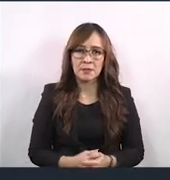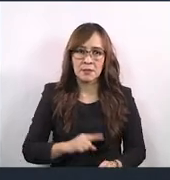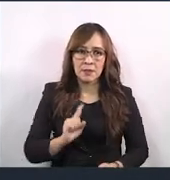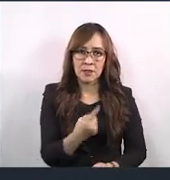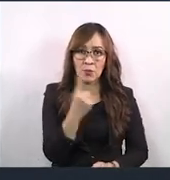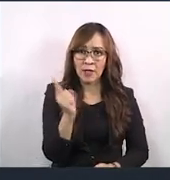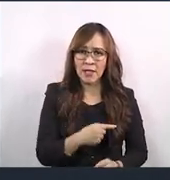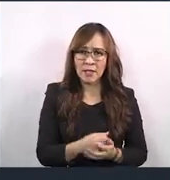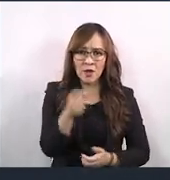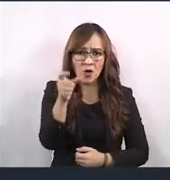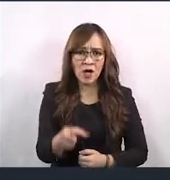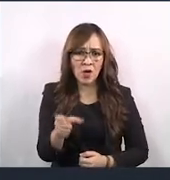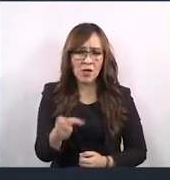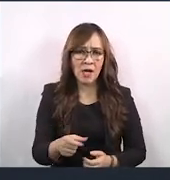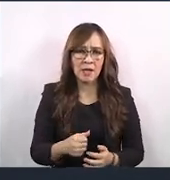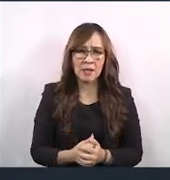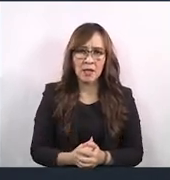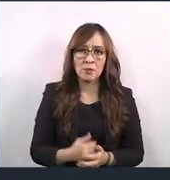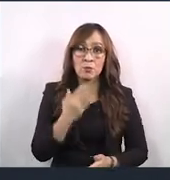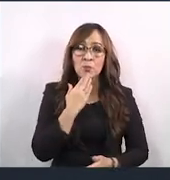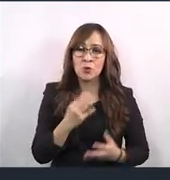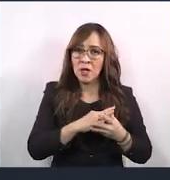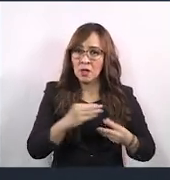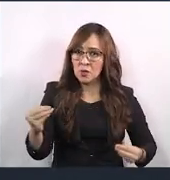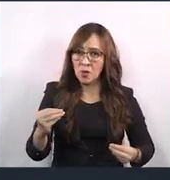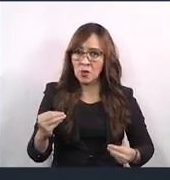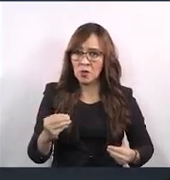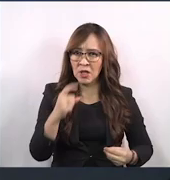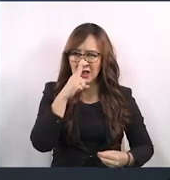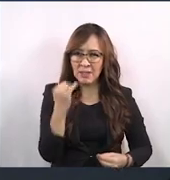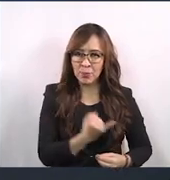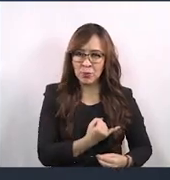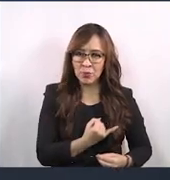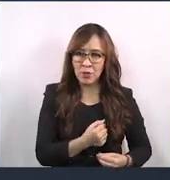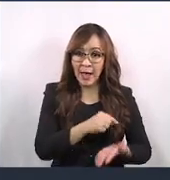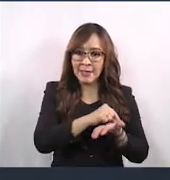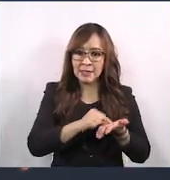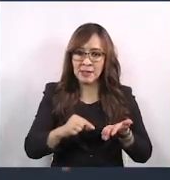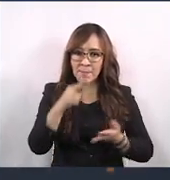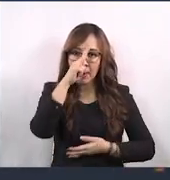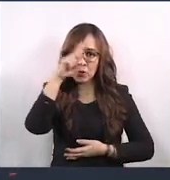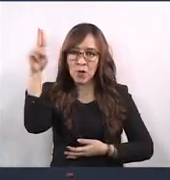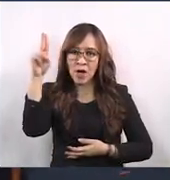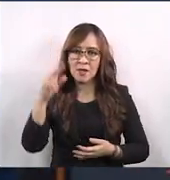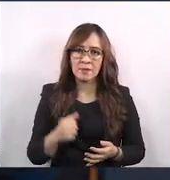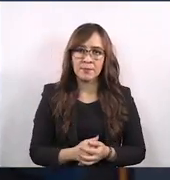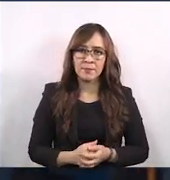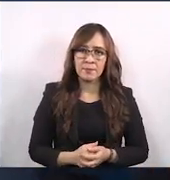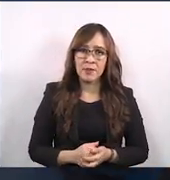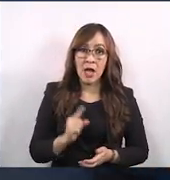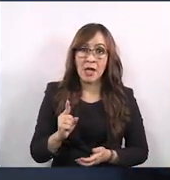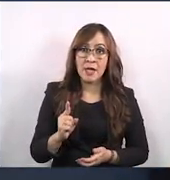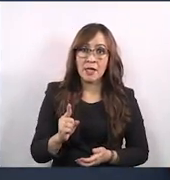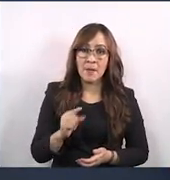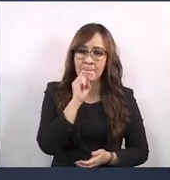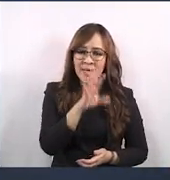dimulai dari orang-orang yang punya romani pula si yang mengatasnamakan suara Tuhan Hai ada